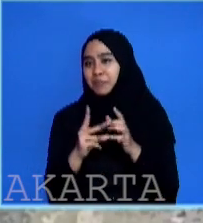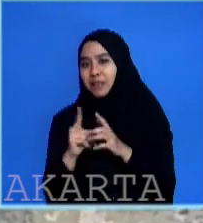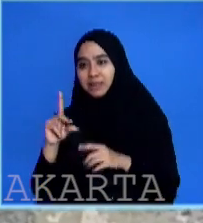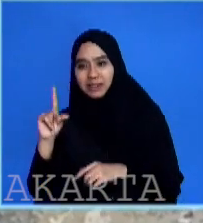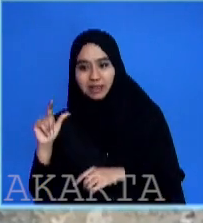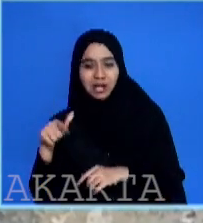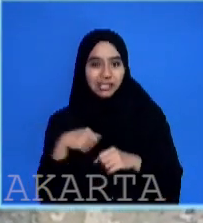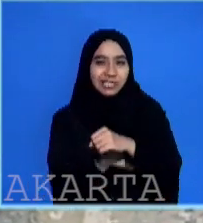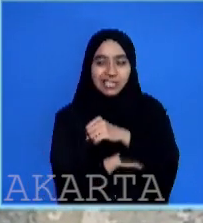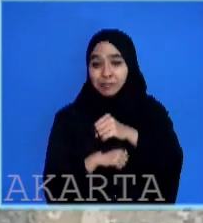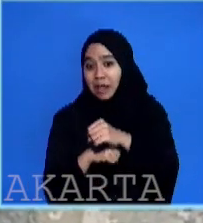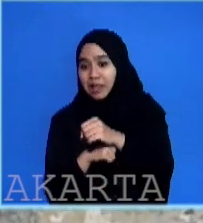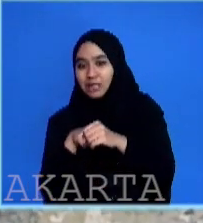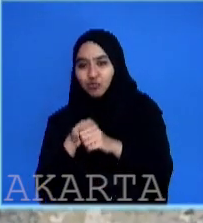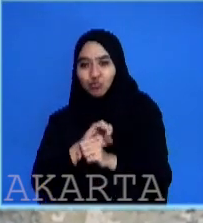kam